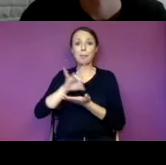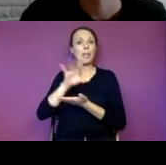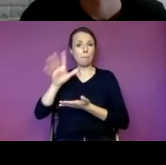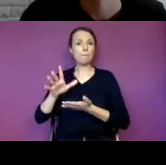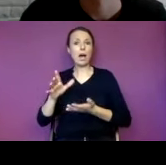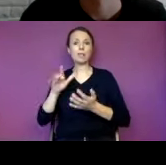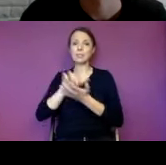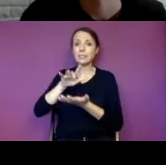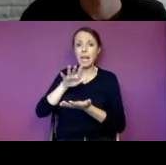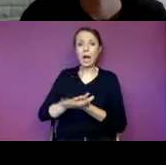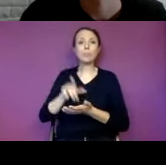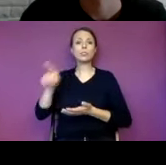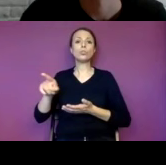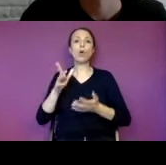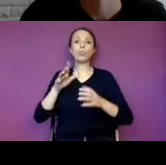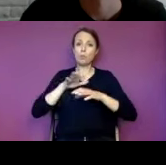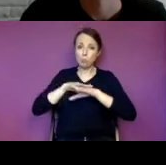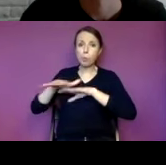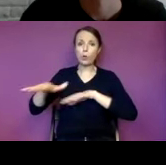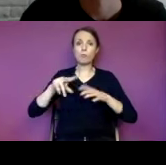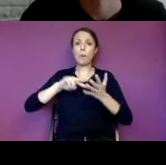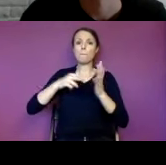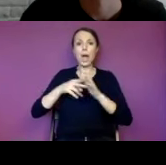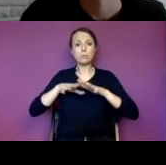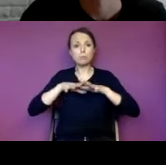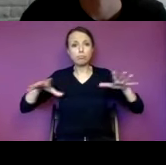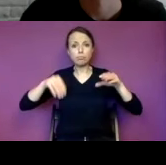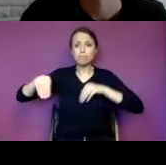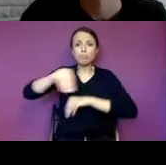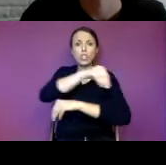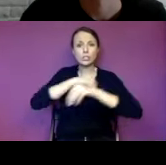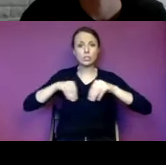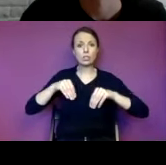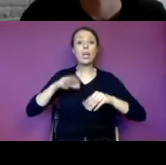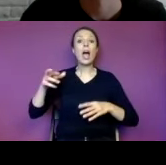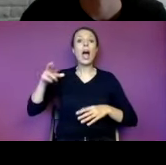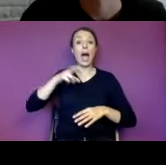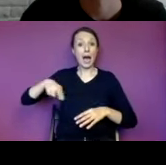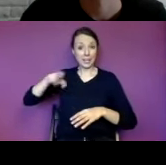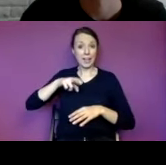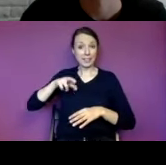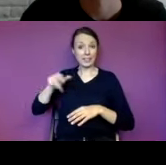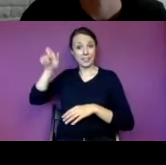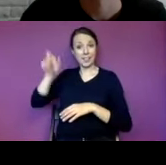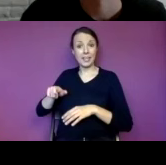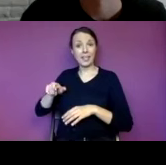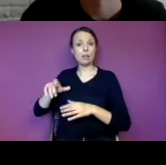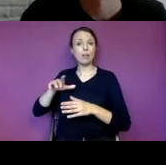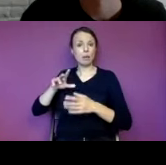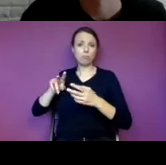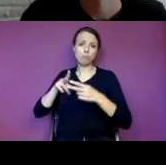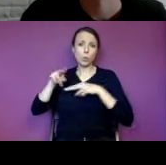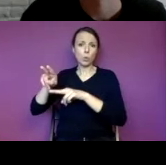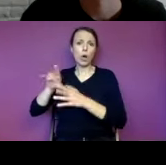plan zagospodarowania przestrzeni. I to radni gminy, którzy oczywiście wybierani są mieszkańców, ten plan